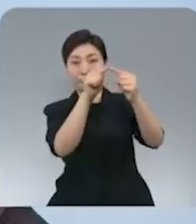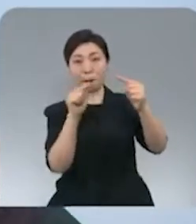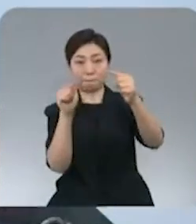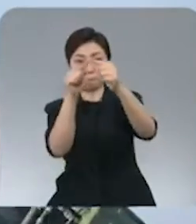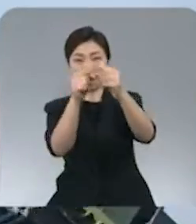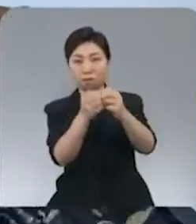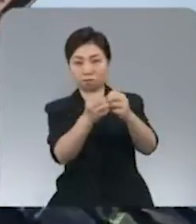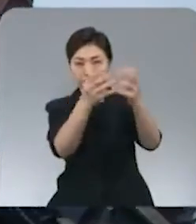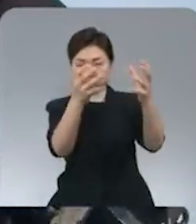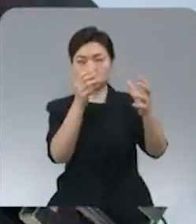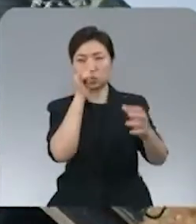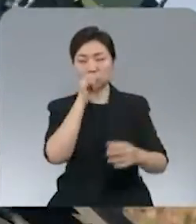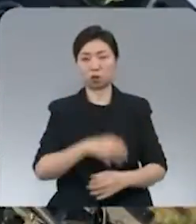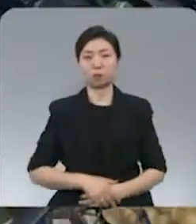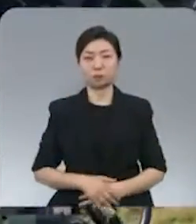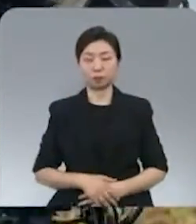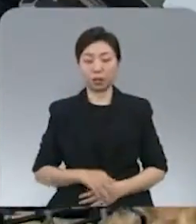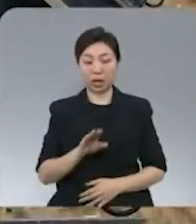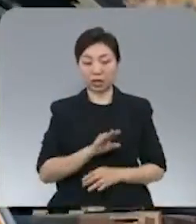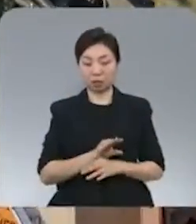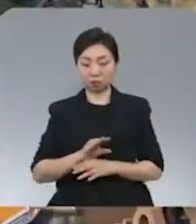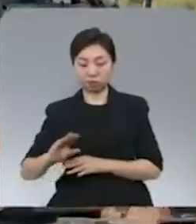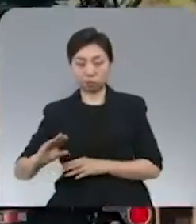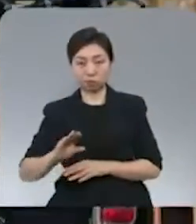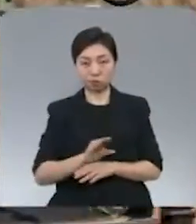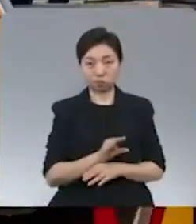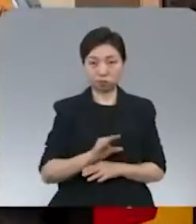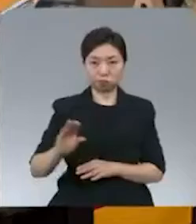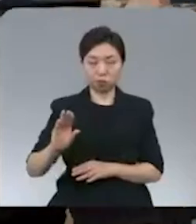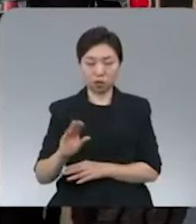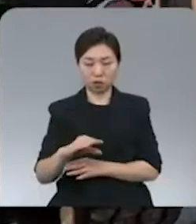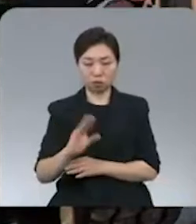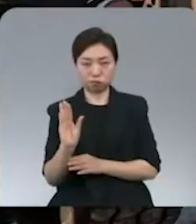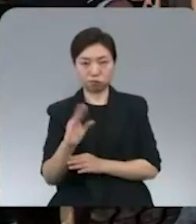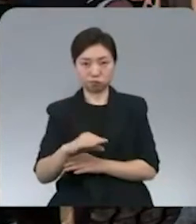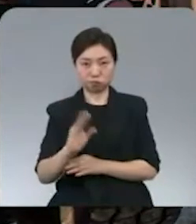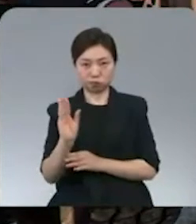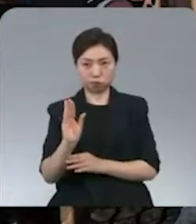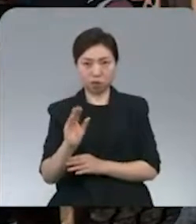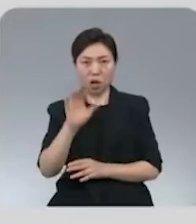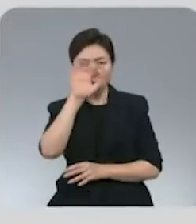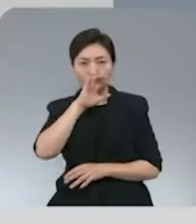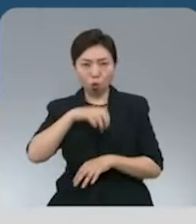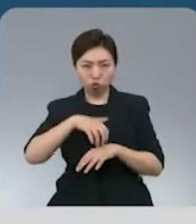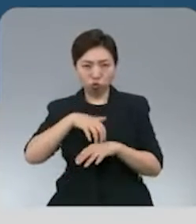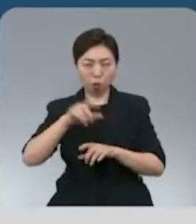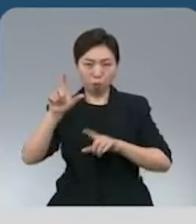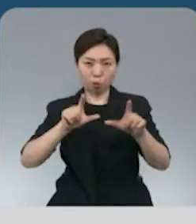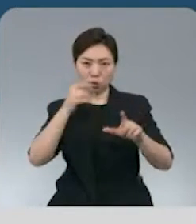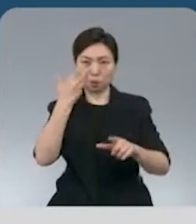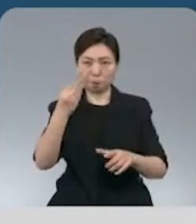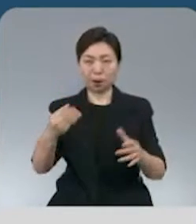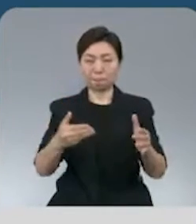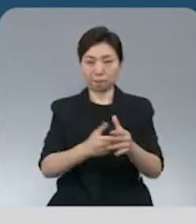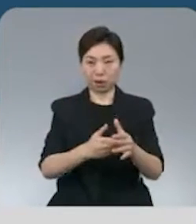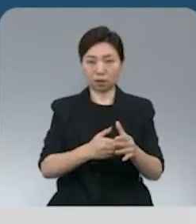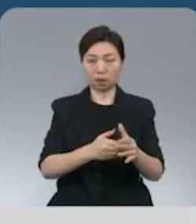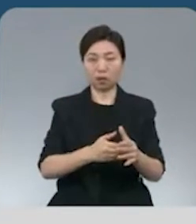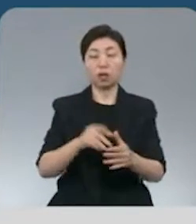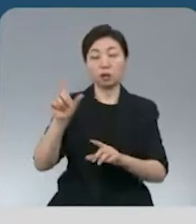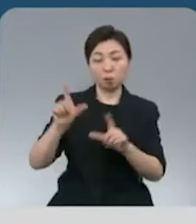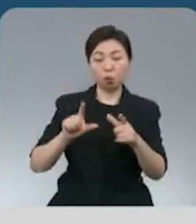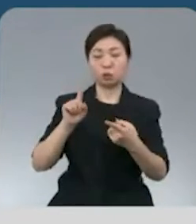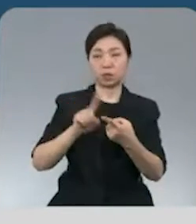verstanden die koreanische halbinsel überflogen unterdessen us aufklärungsflugzeuge am montag kam eine